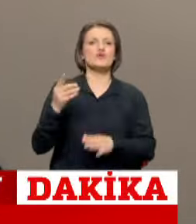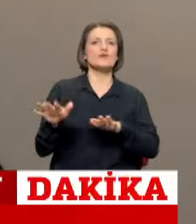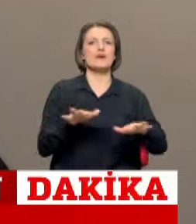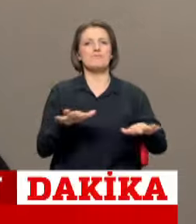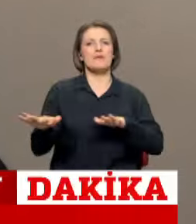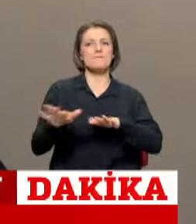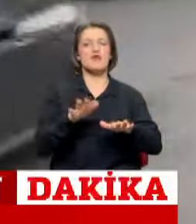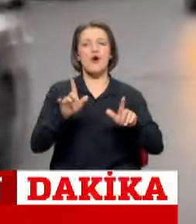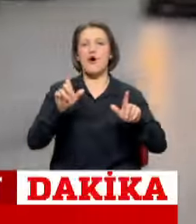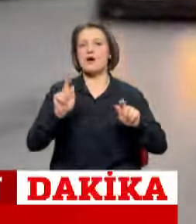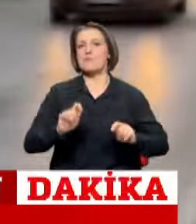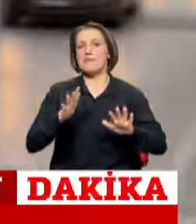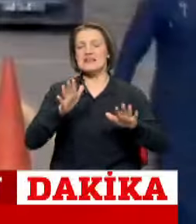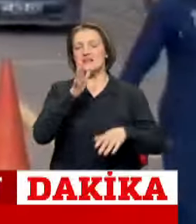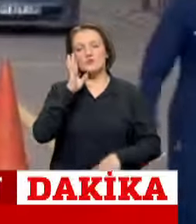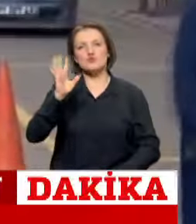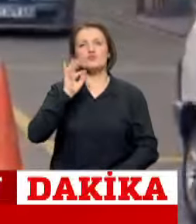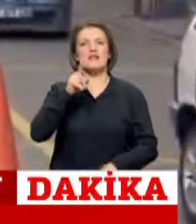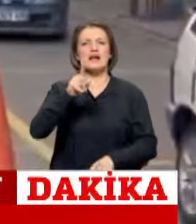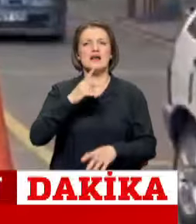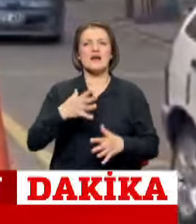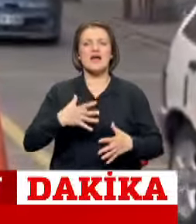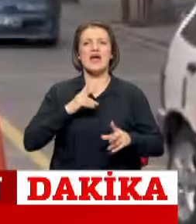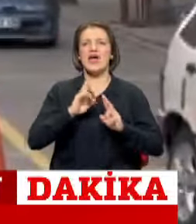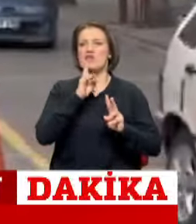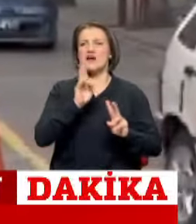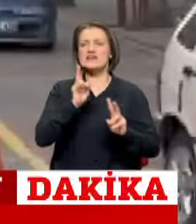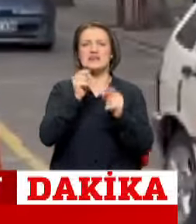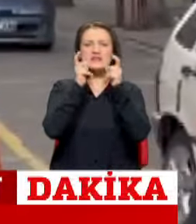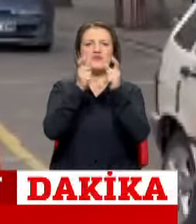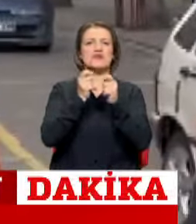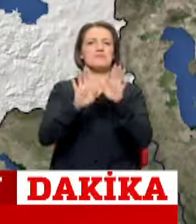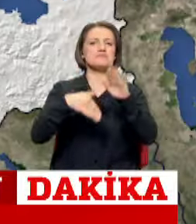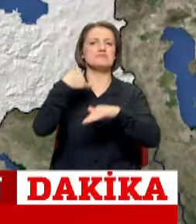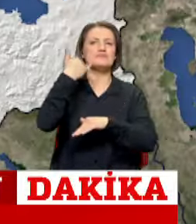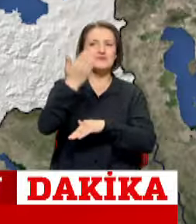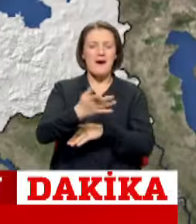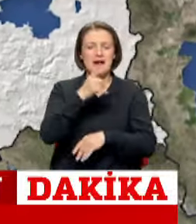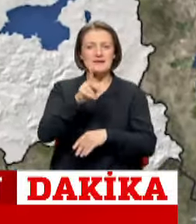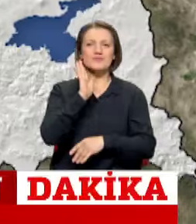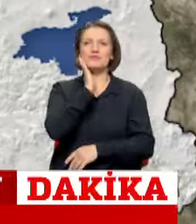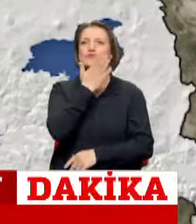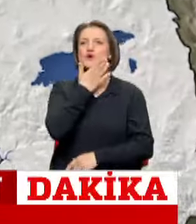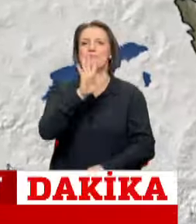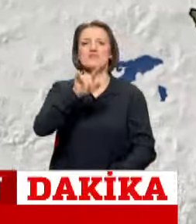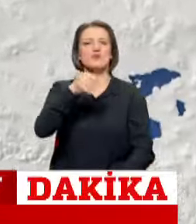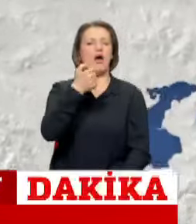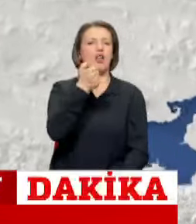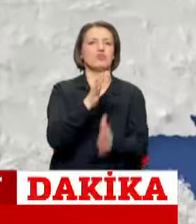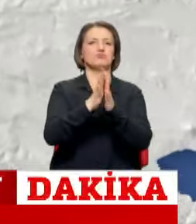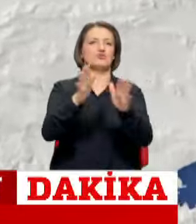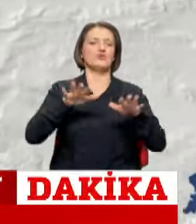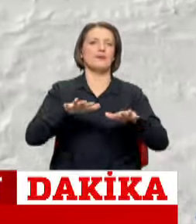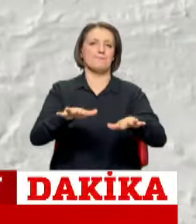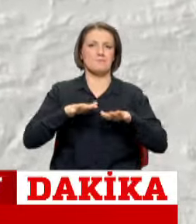depremleri üretebilir. Uzmanlar oluşan enerjiye dikkat çektikten birkaç saat sonra bu kez Tokat 5,6